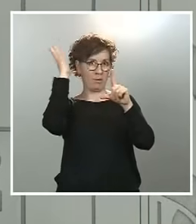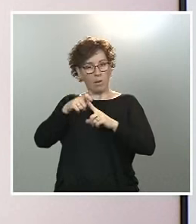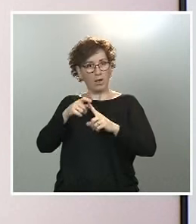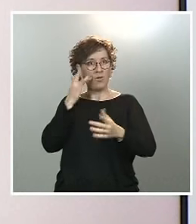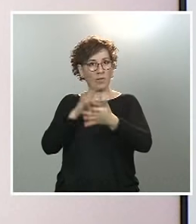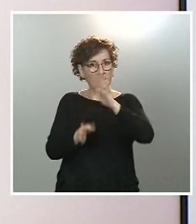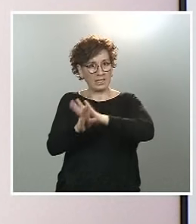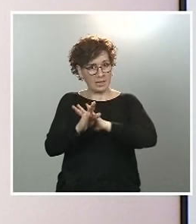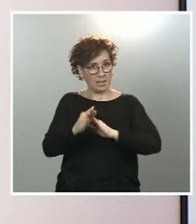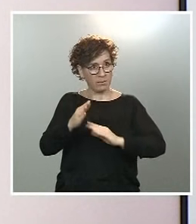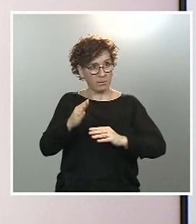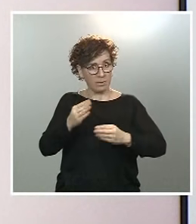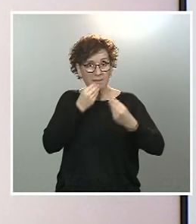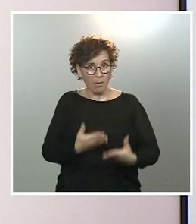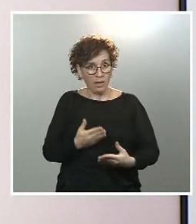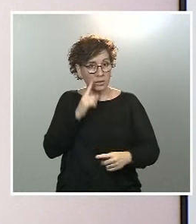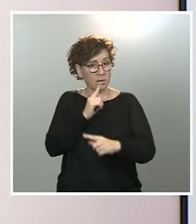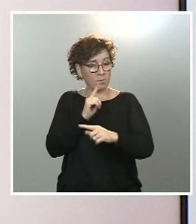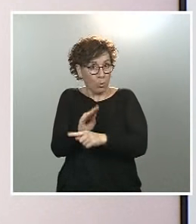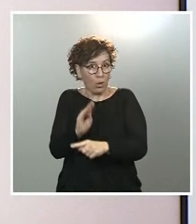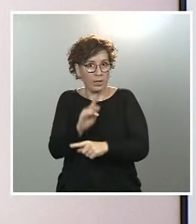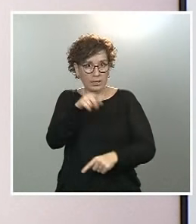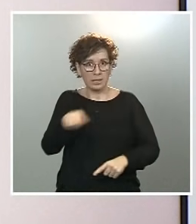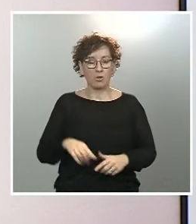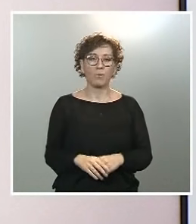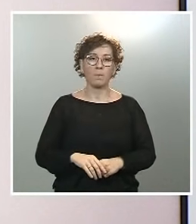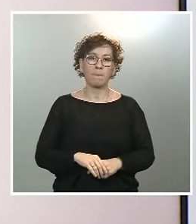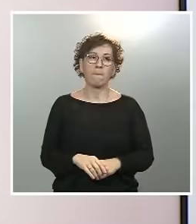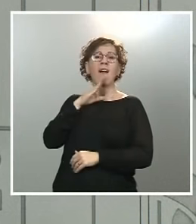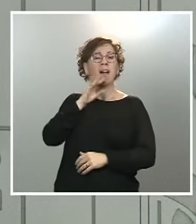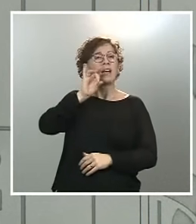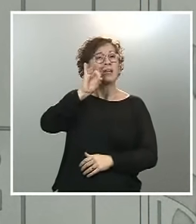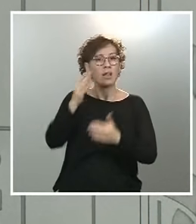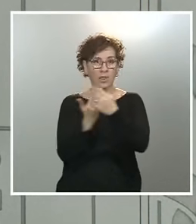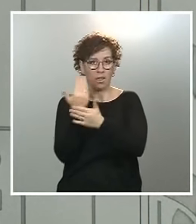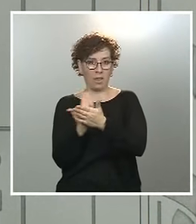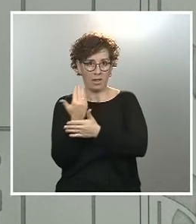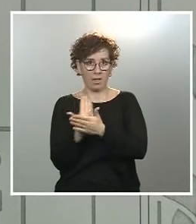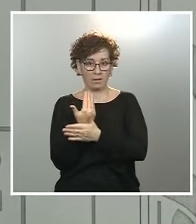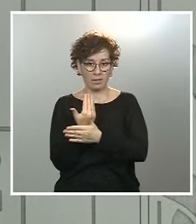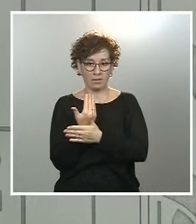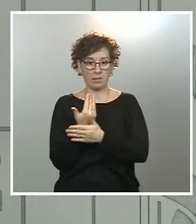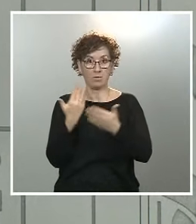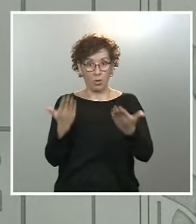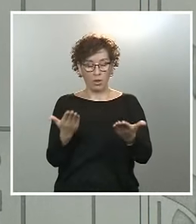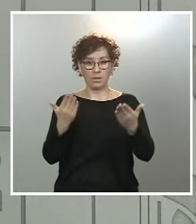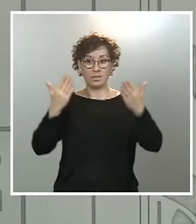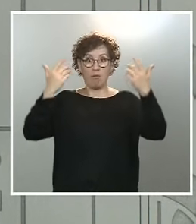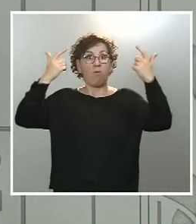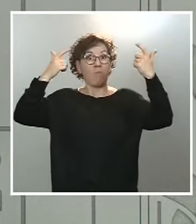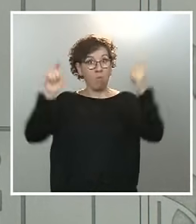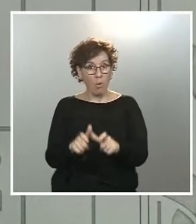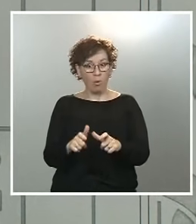дней. За последние сутки скончались около 300 инфицированных, выздоровевших вновь больше, чем заболевших.